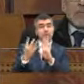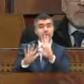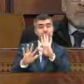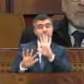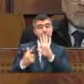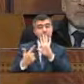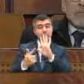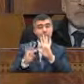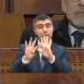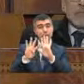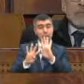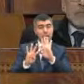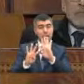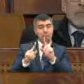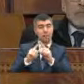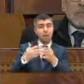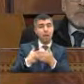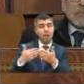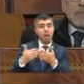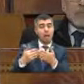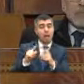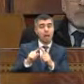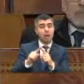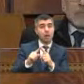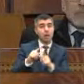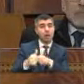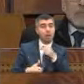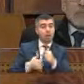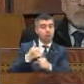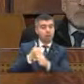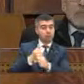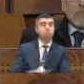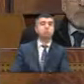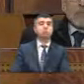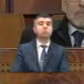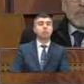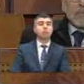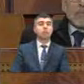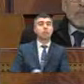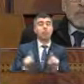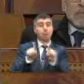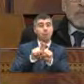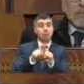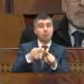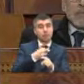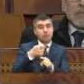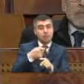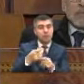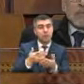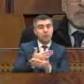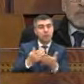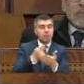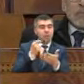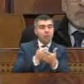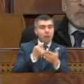5.4 مليار درهم سنويا. كذلك لابد نشار بانه الاحتياجات والطلبات